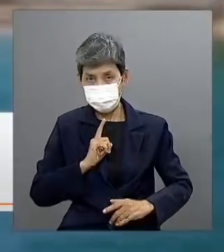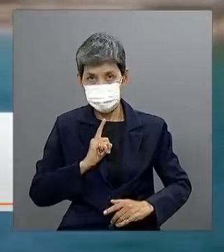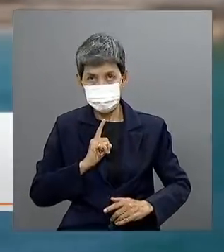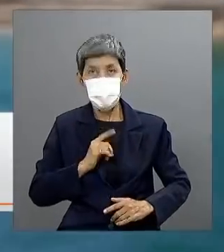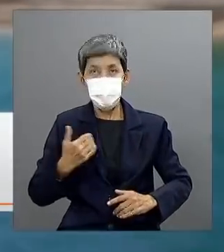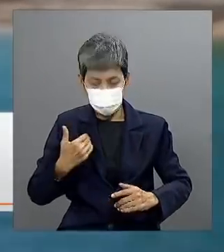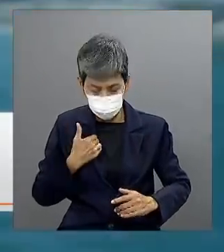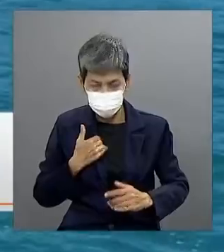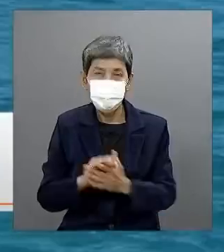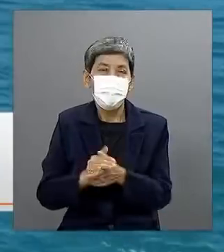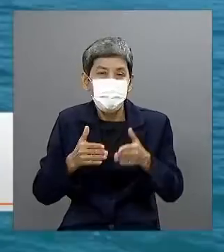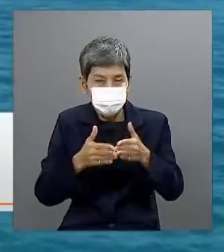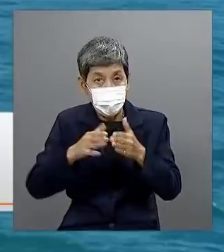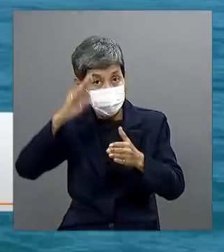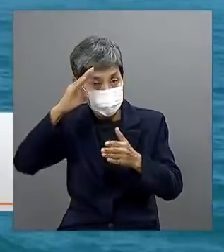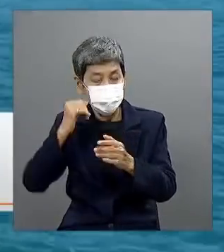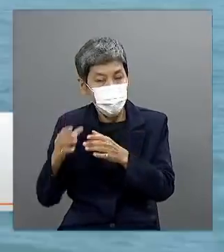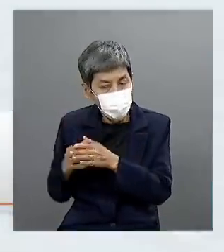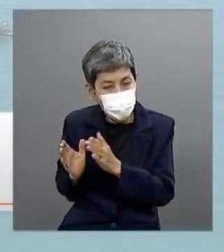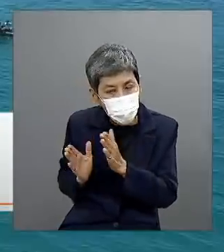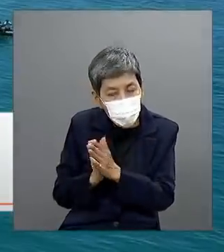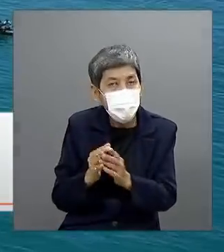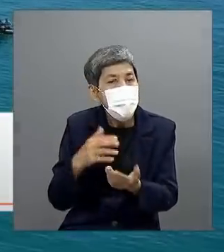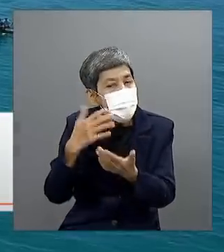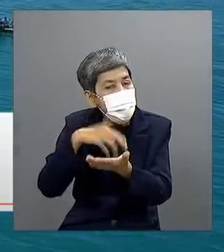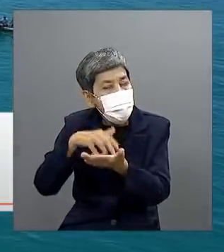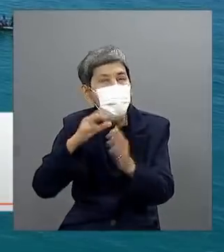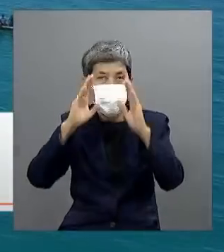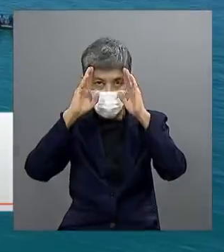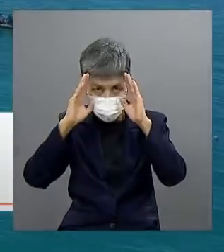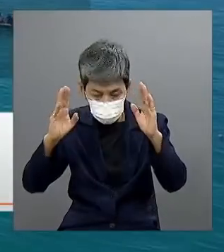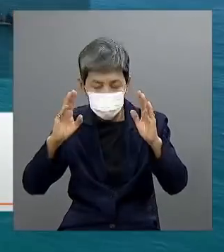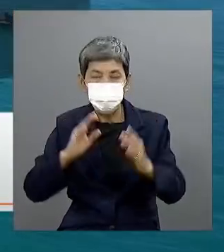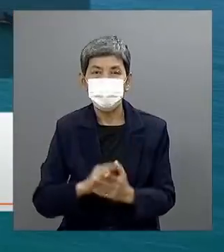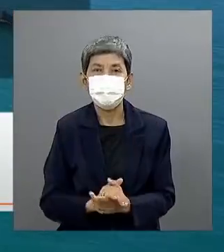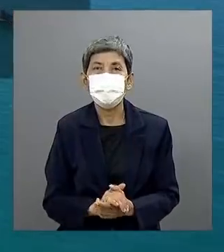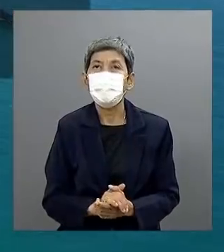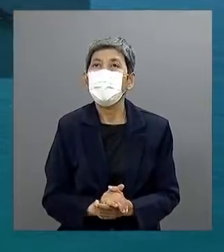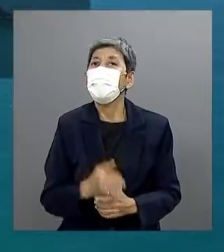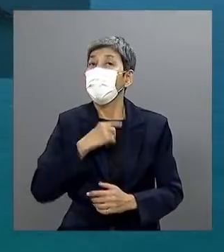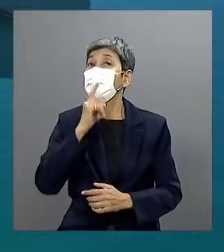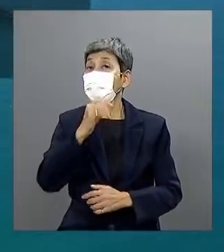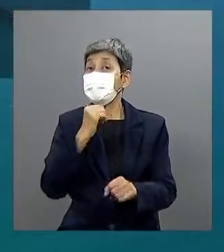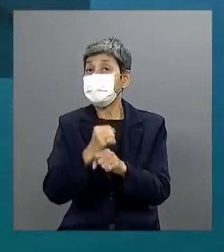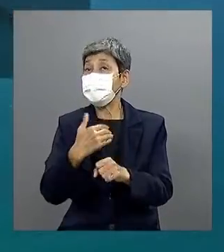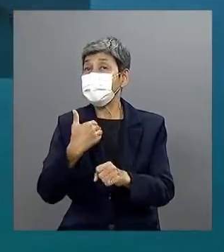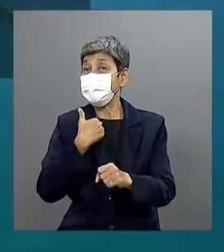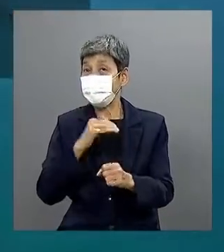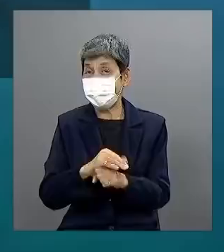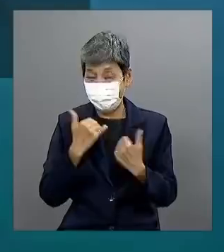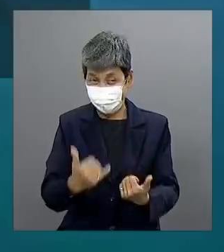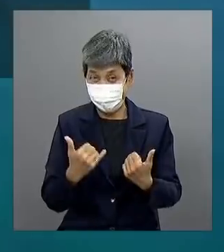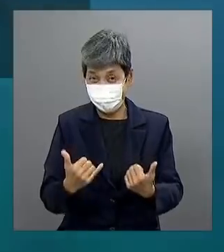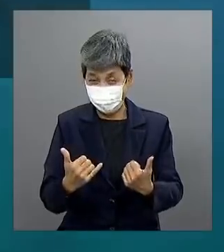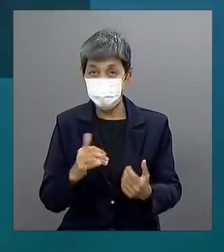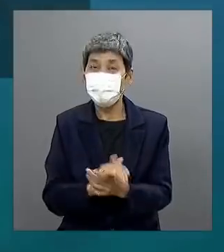วยซิลอาสาตามมาให้ความรู้กันถึงที่แสมสารเลยแหละครับต้องบอกเอาไว้ก่อนนะครับว่าวันนี้สาระเ